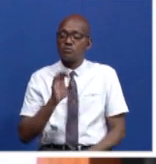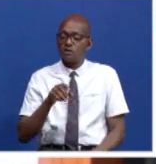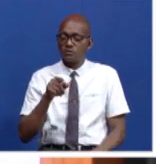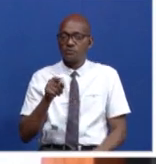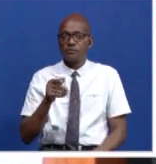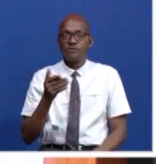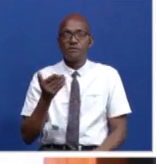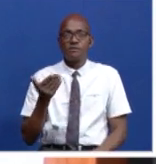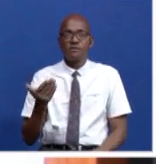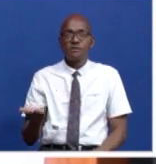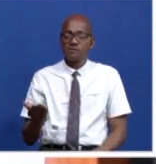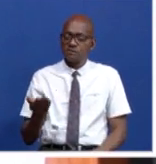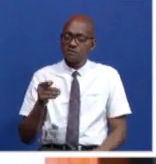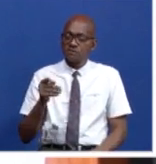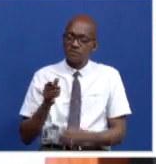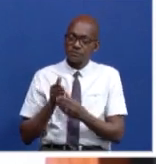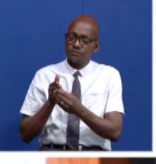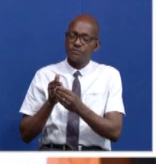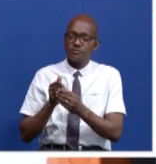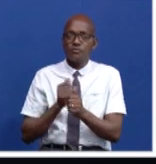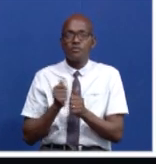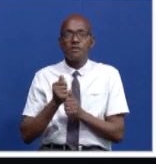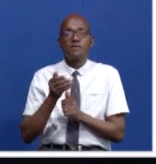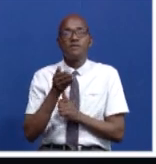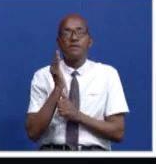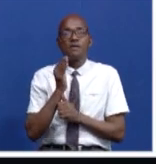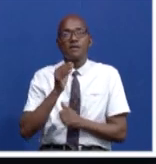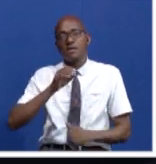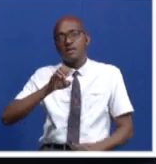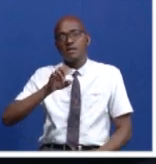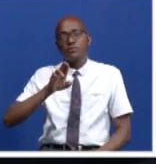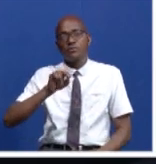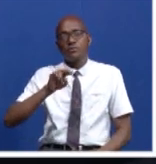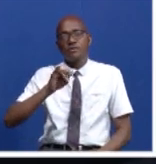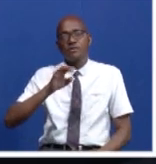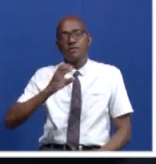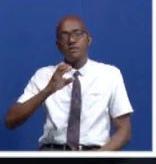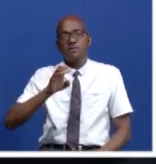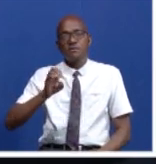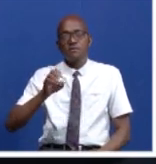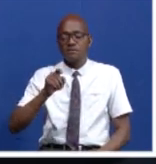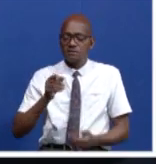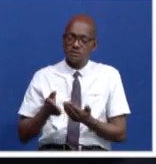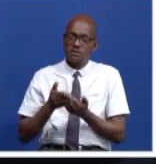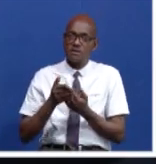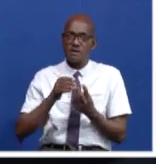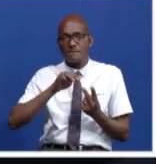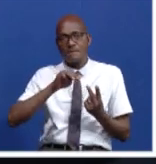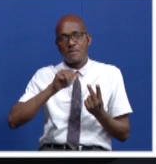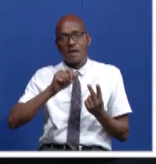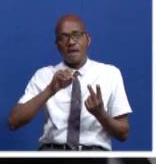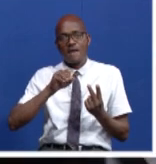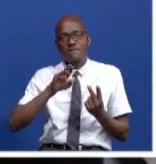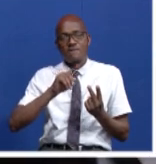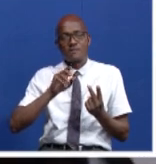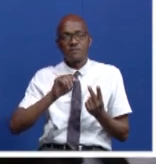mashtaka katika shauri HiLo unaongozwa Na wakili Wa serikali eunis Makala akisaidiana na mahfudh mbangwa